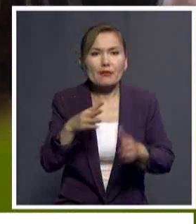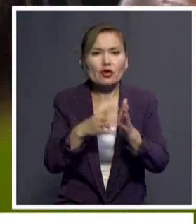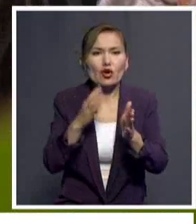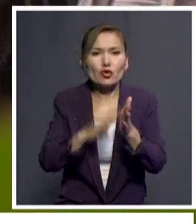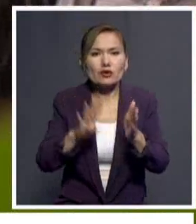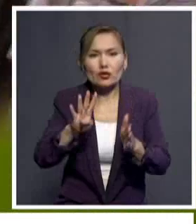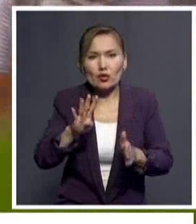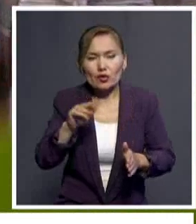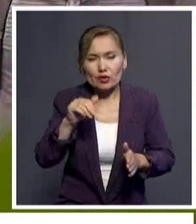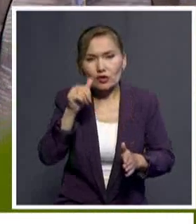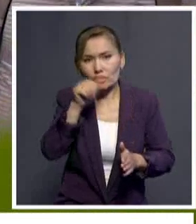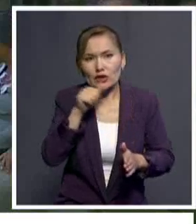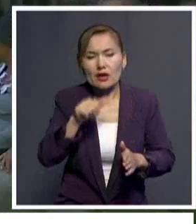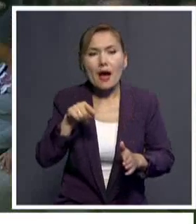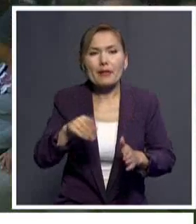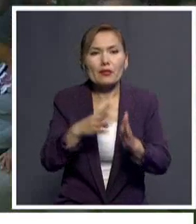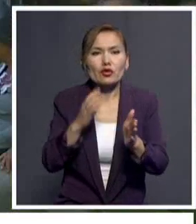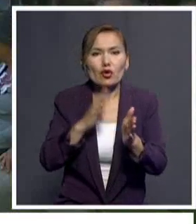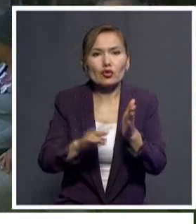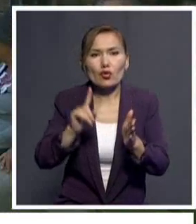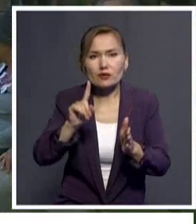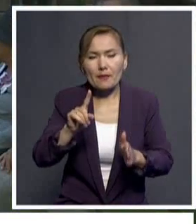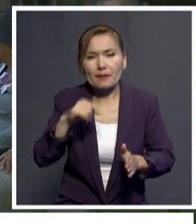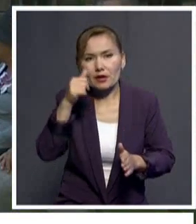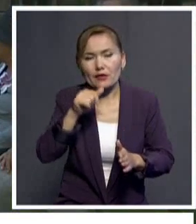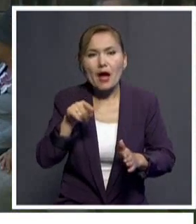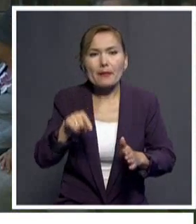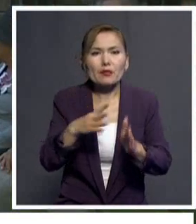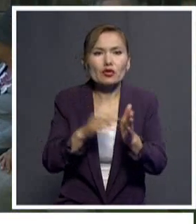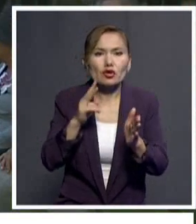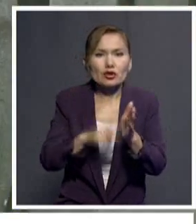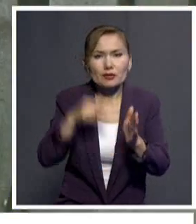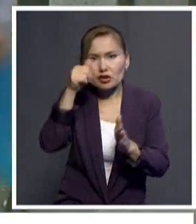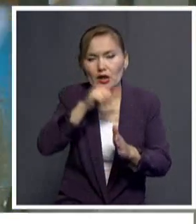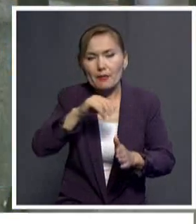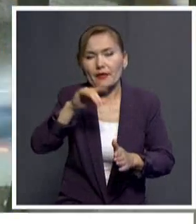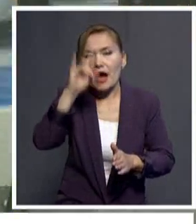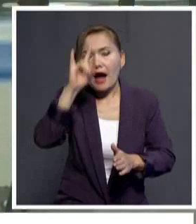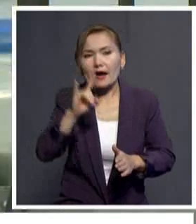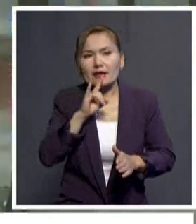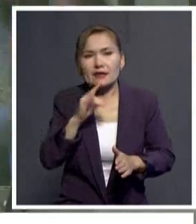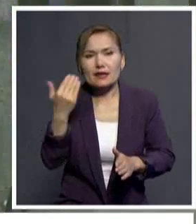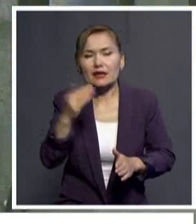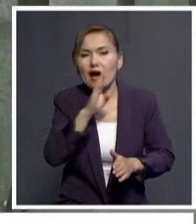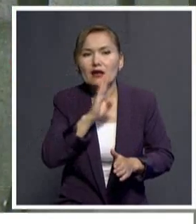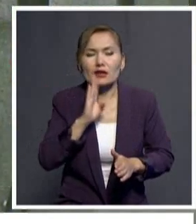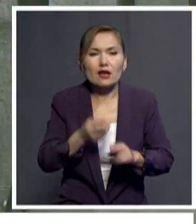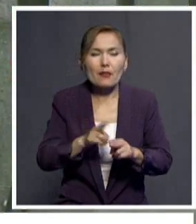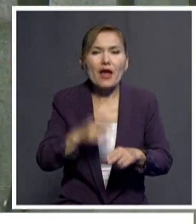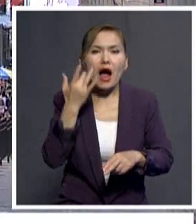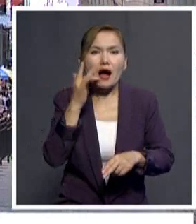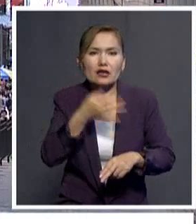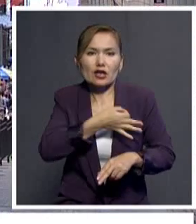екіншісі 1991, ал үшіншісі 1970 жылы туған қазақстан азаматтары. ақштың әділет министрлігінің